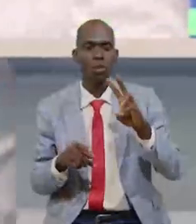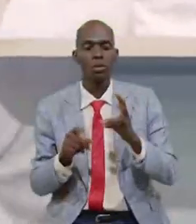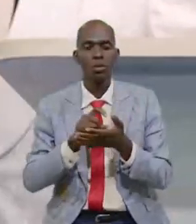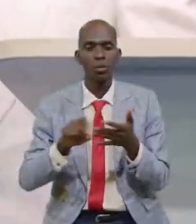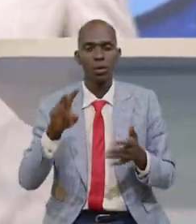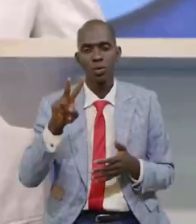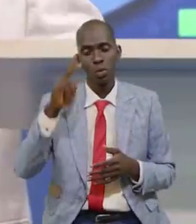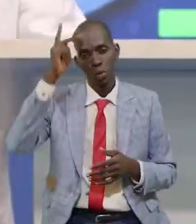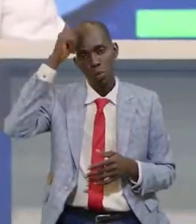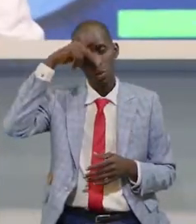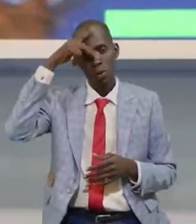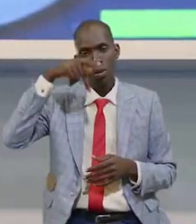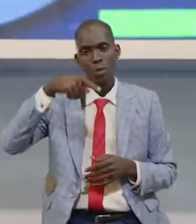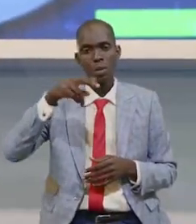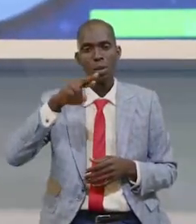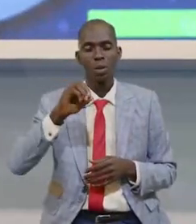Proverbe,